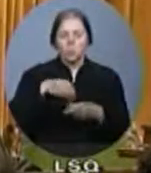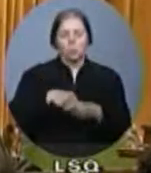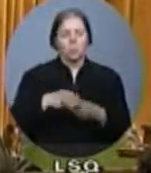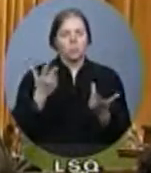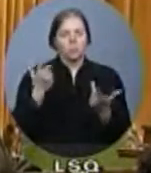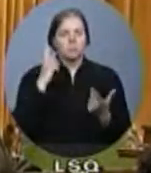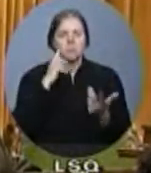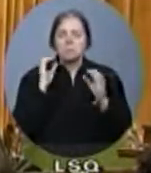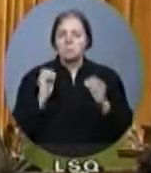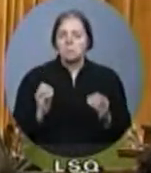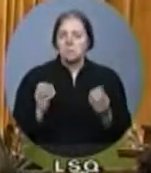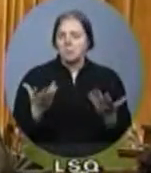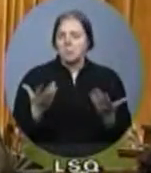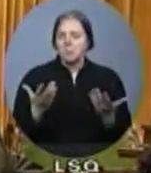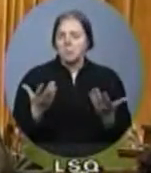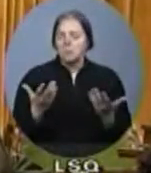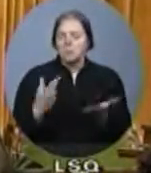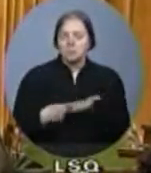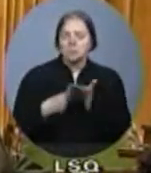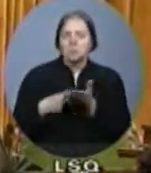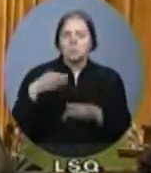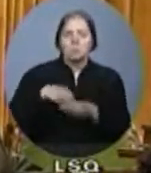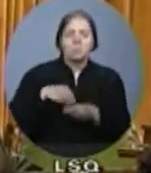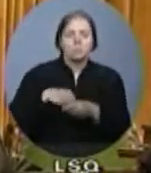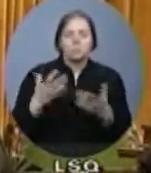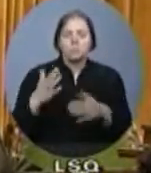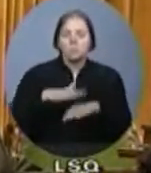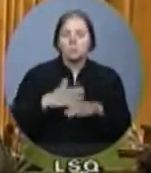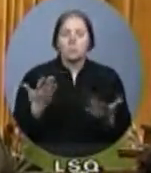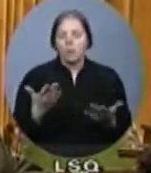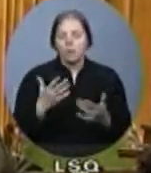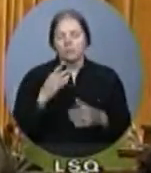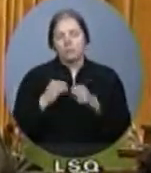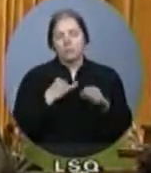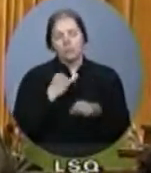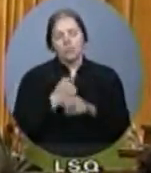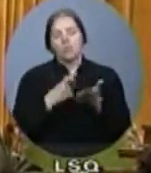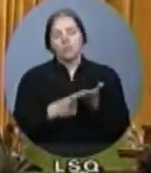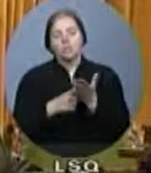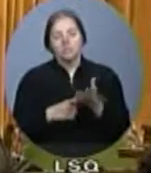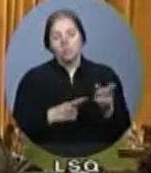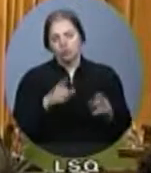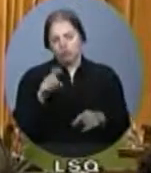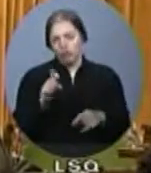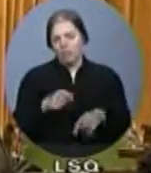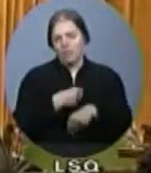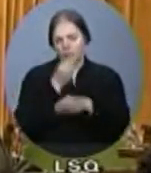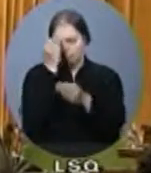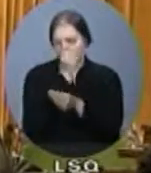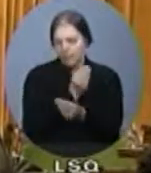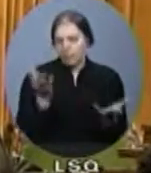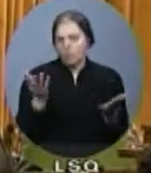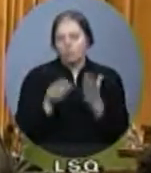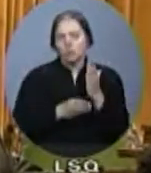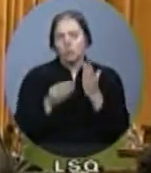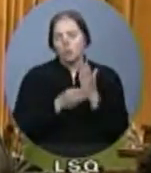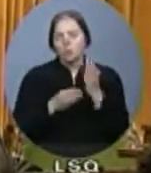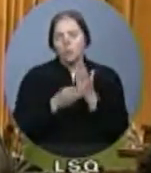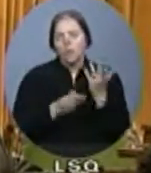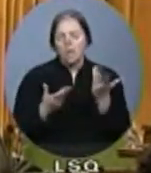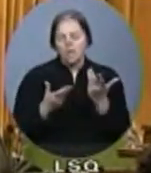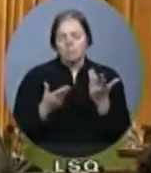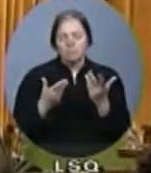rendue publique. Est-ce que le ministre du Commerce international conviendra qu'il ait plus que temps de rendre public les documents préliminaires